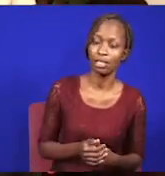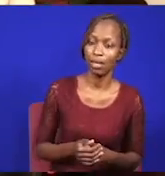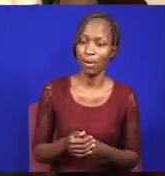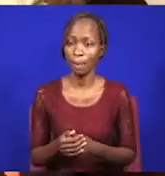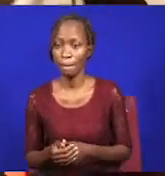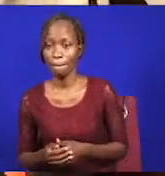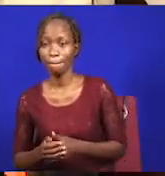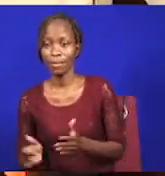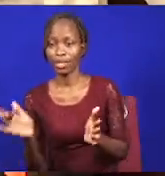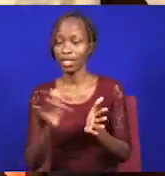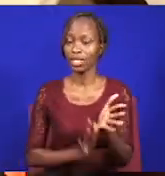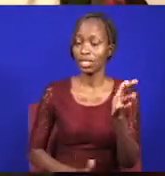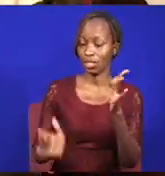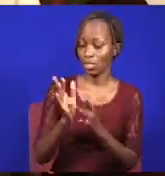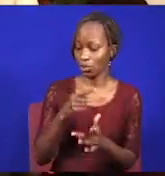Yesu, Yesu